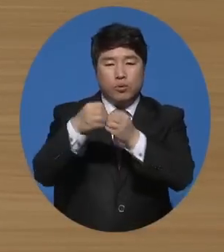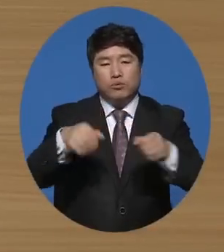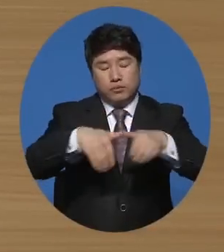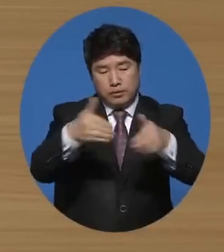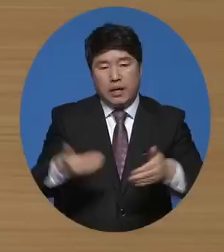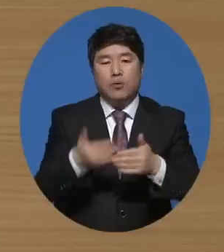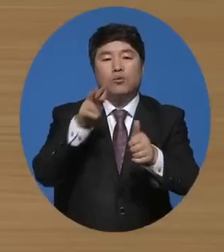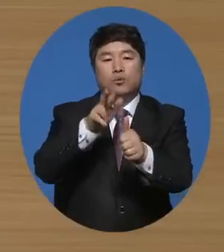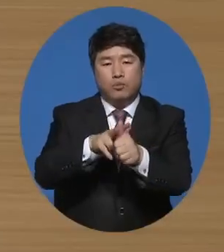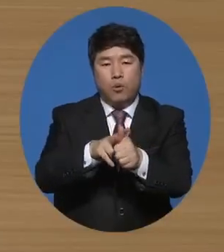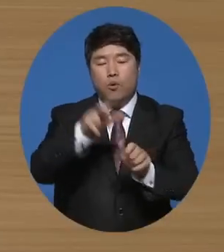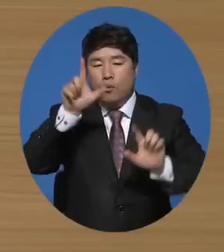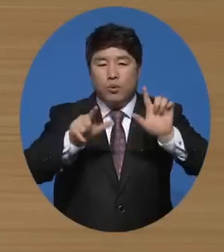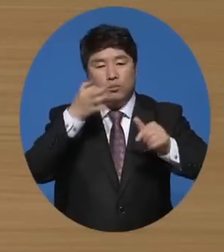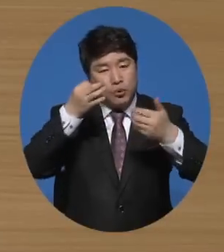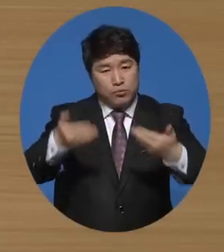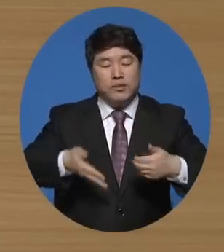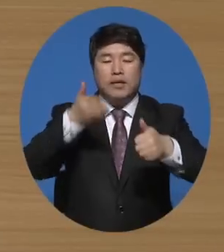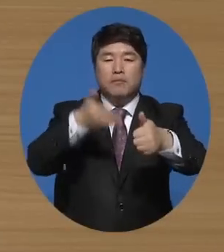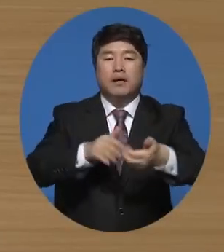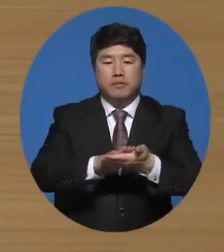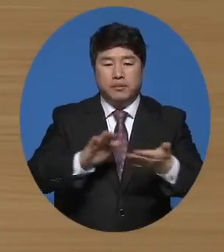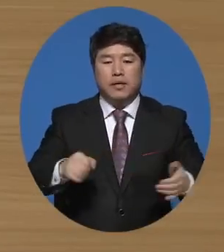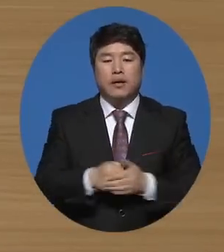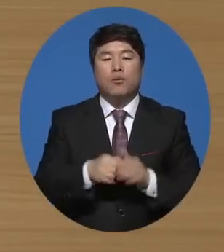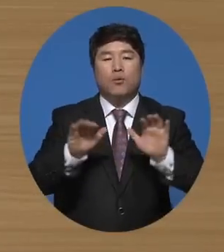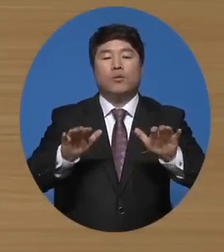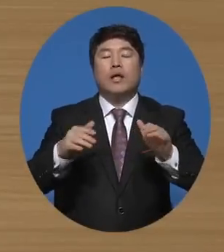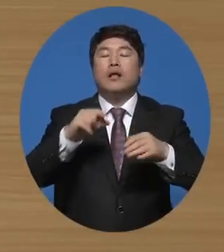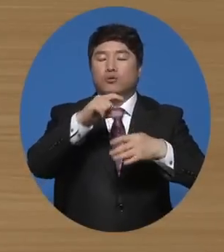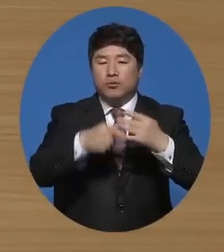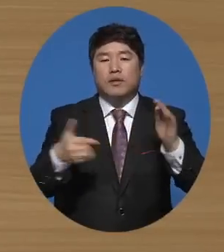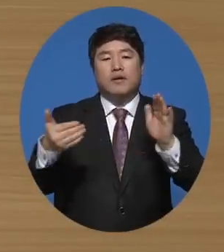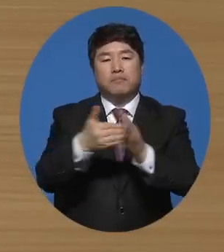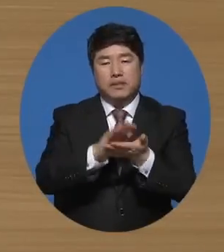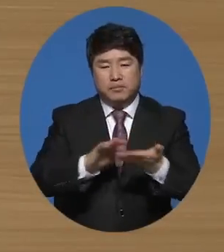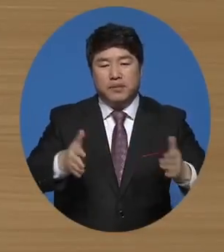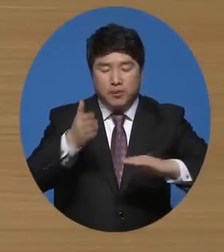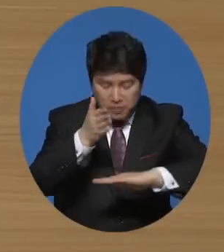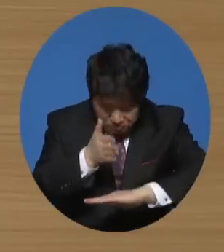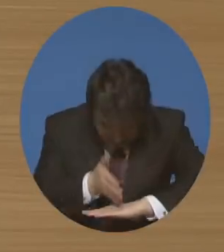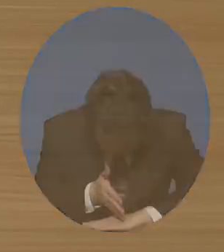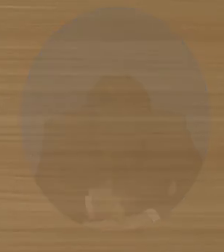후보로서의 면모를 보여 주시기 바랍니다 오늘 순서 여기서 마칩니다